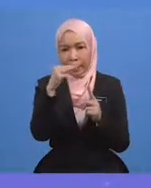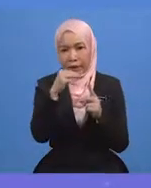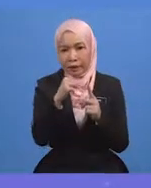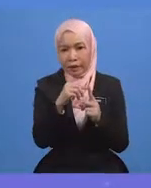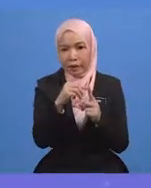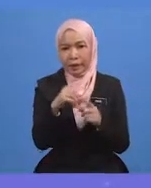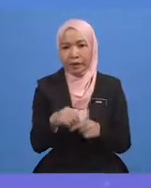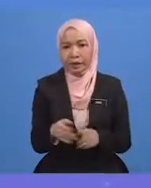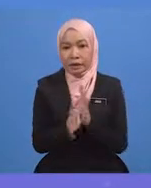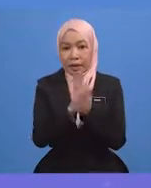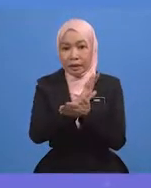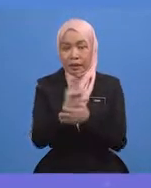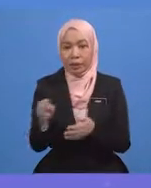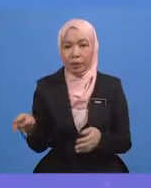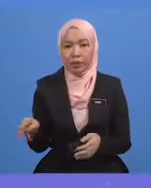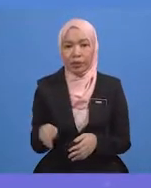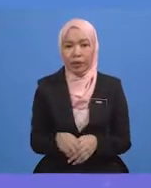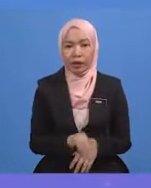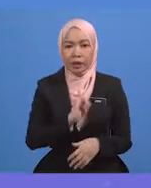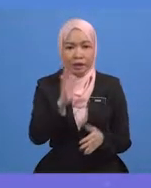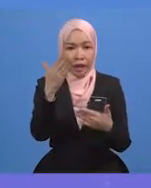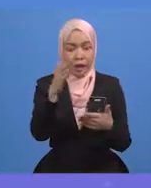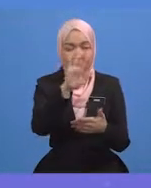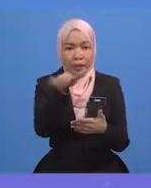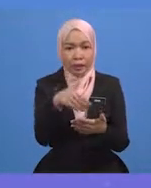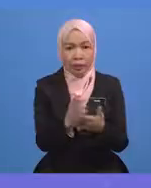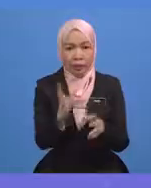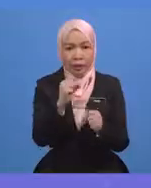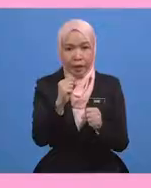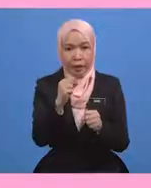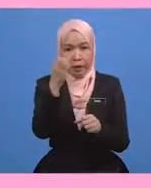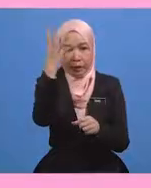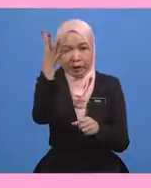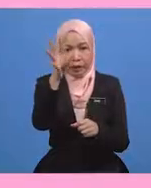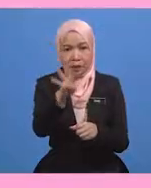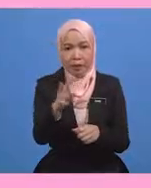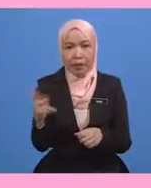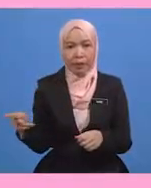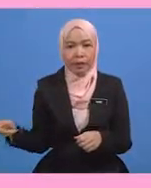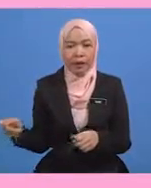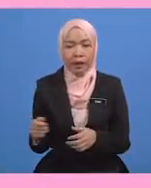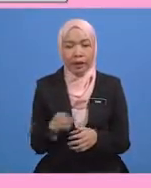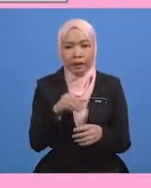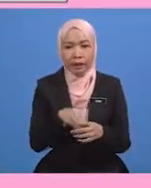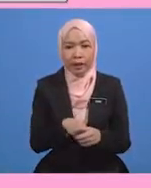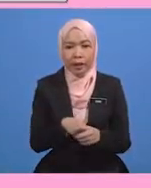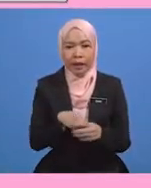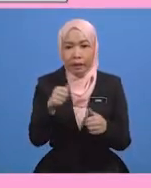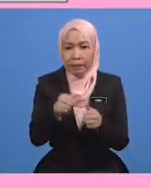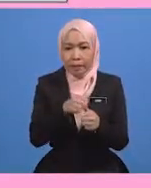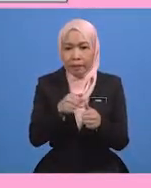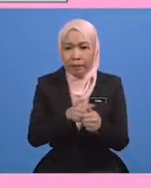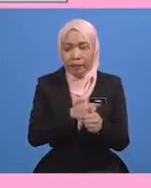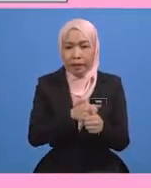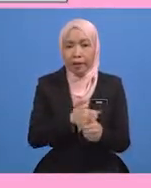Jadi murid-murid, Ustazah harap murid-murid dapat nyatakan empat perkara dalam setiap tokoh